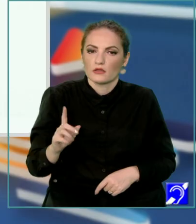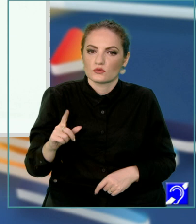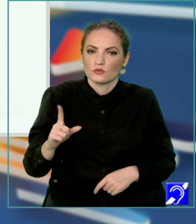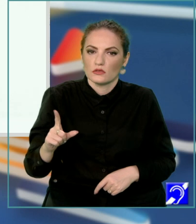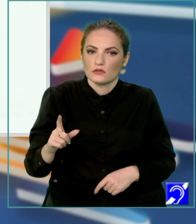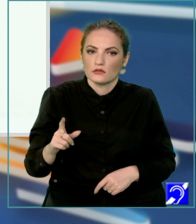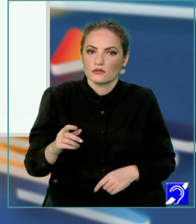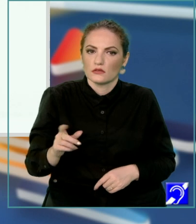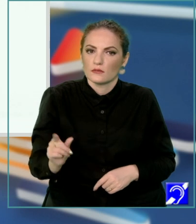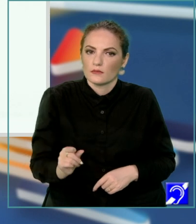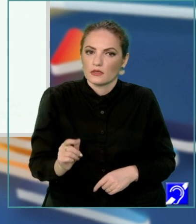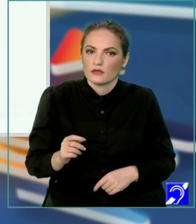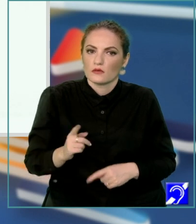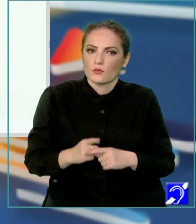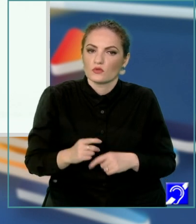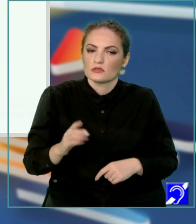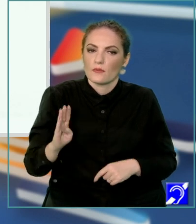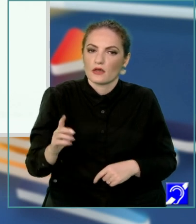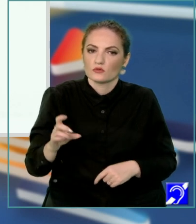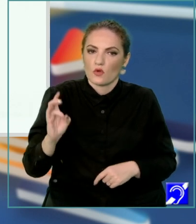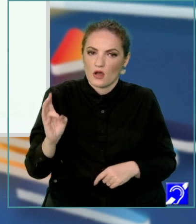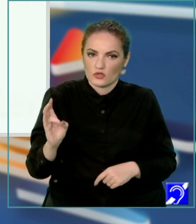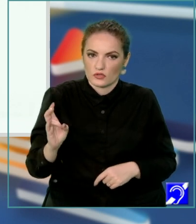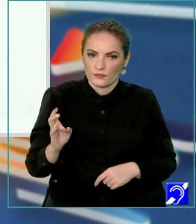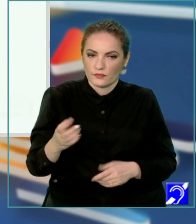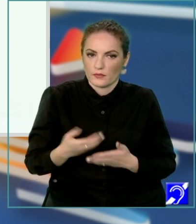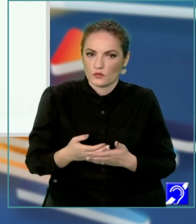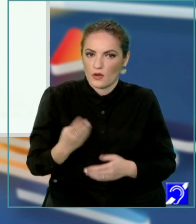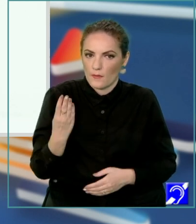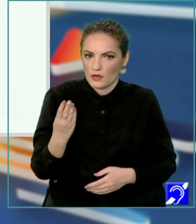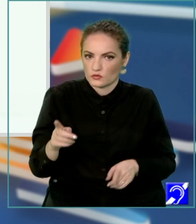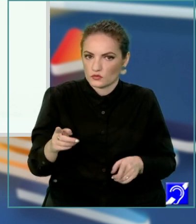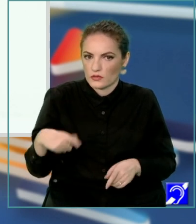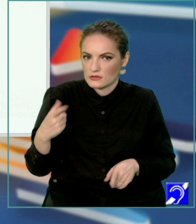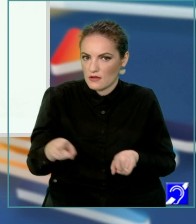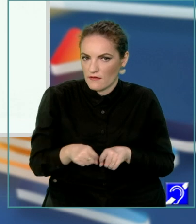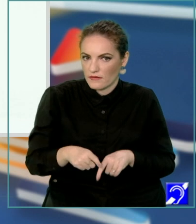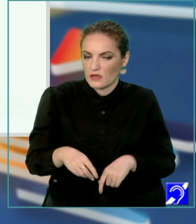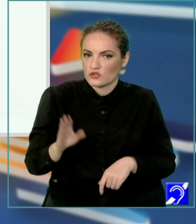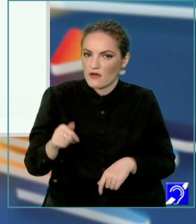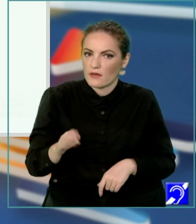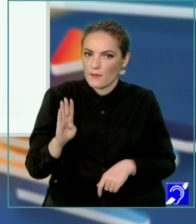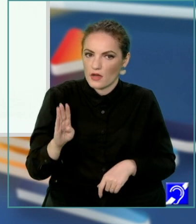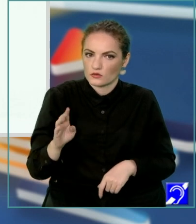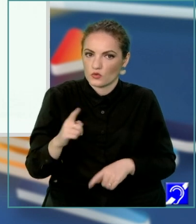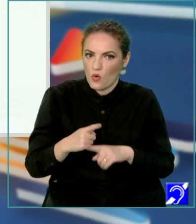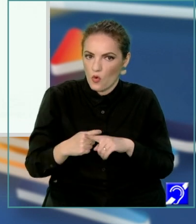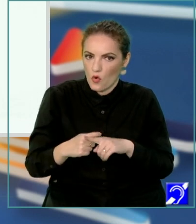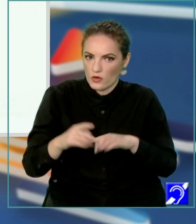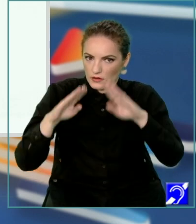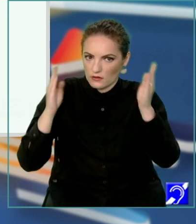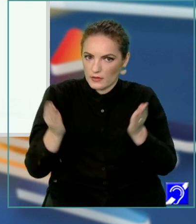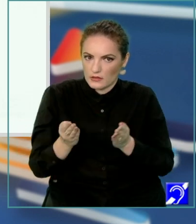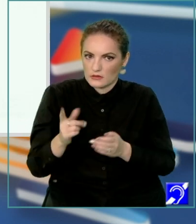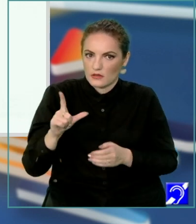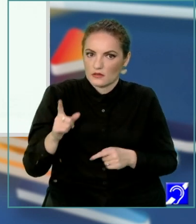patru este factor comun putem Rescrie această sumă ca patru ori lungimea plus